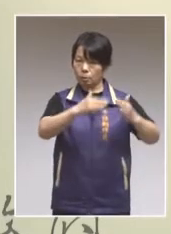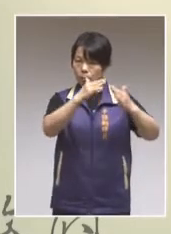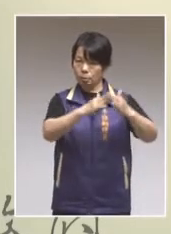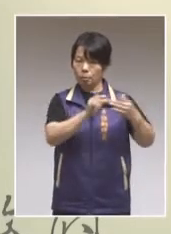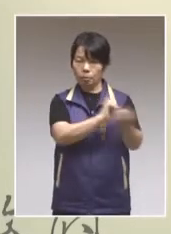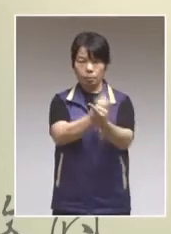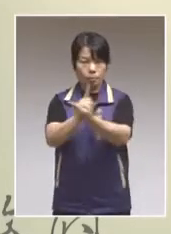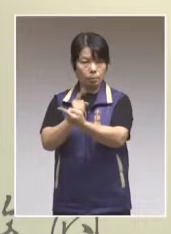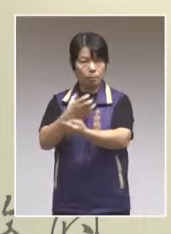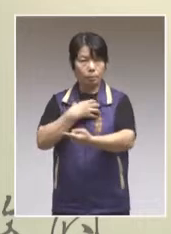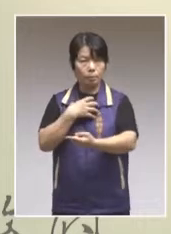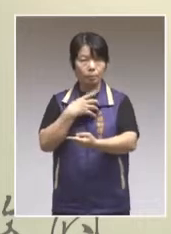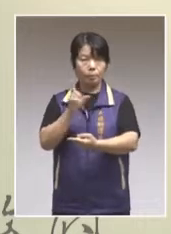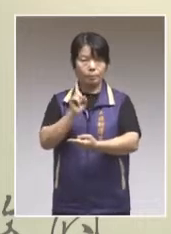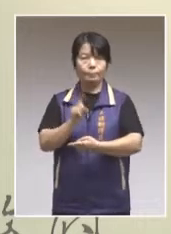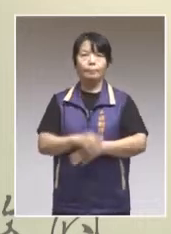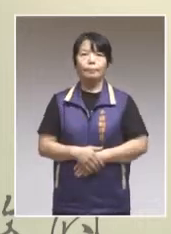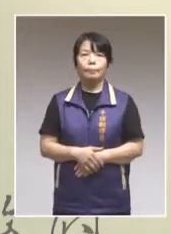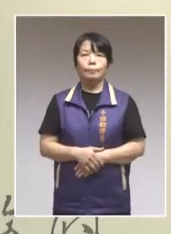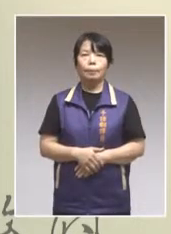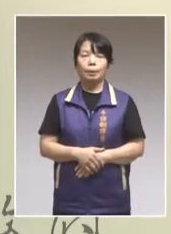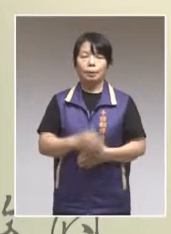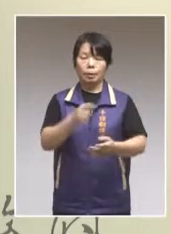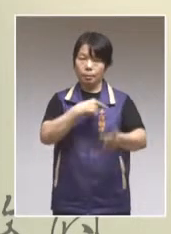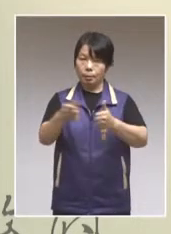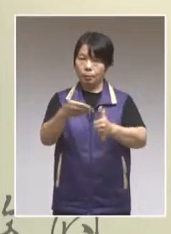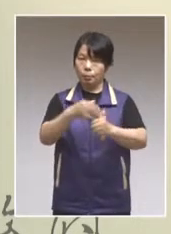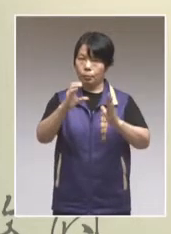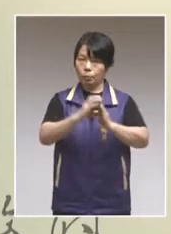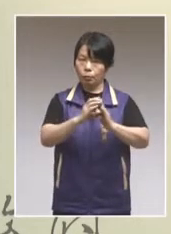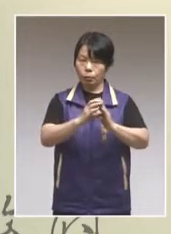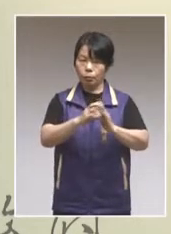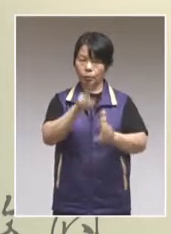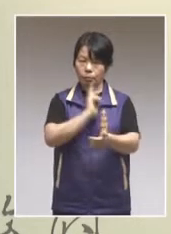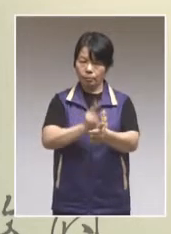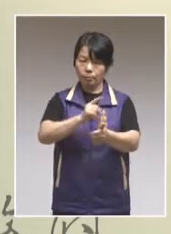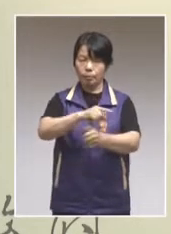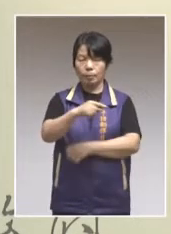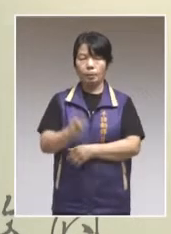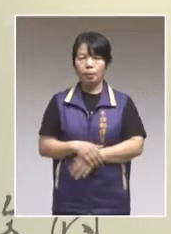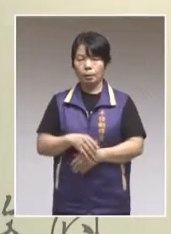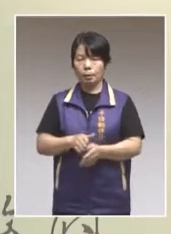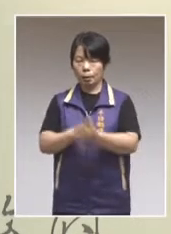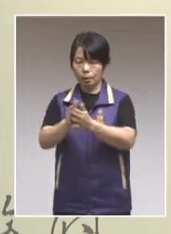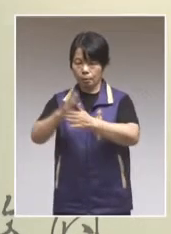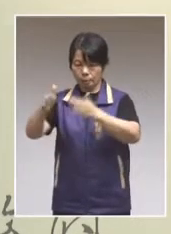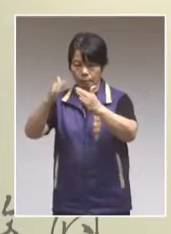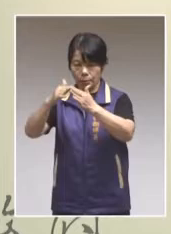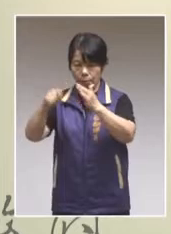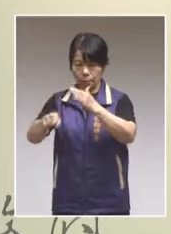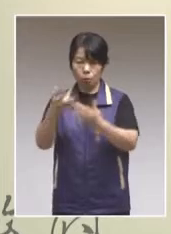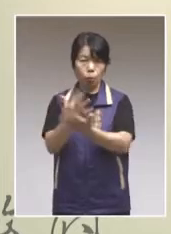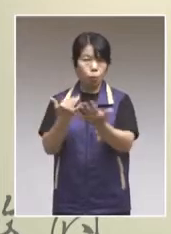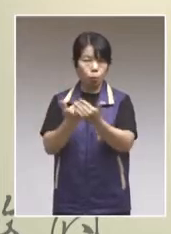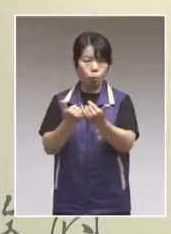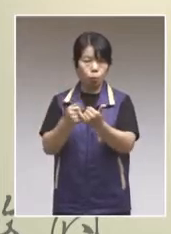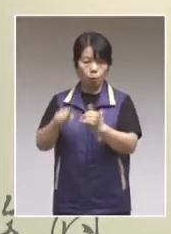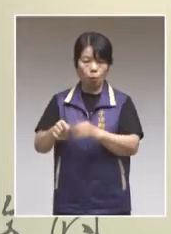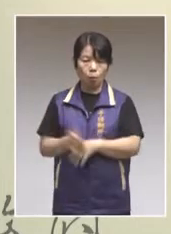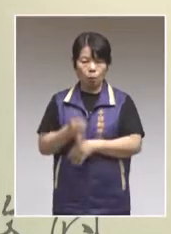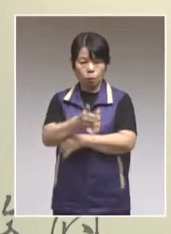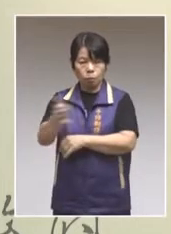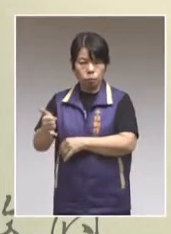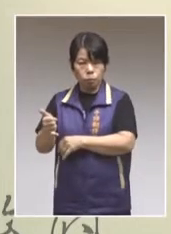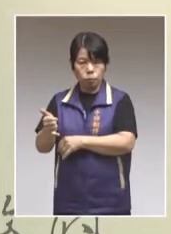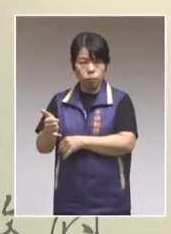触风险的部分，那我们会请教育局这边也拜托学校，针对该生在学校的一个活动的范